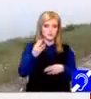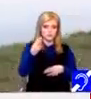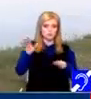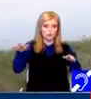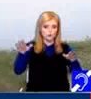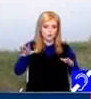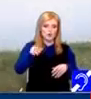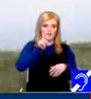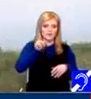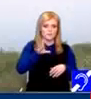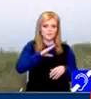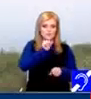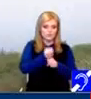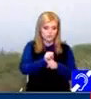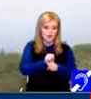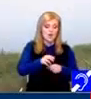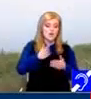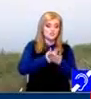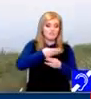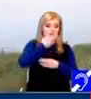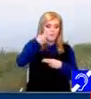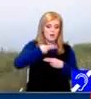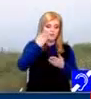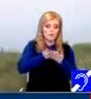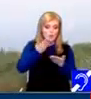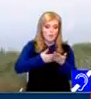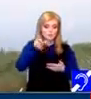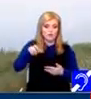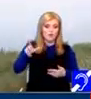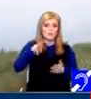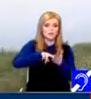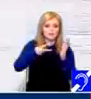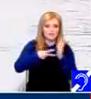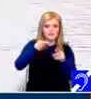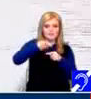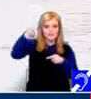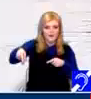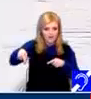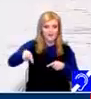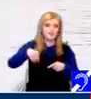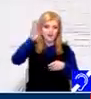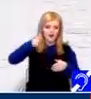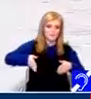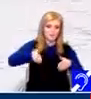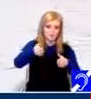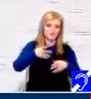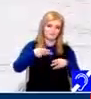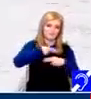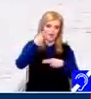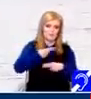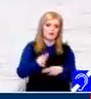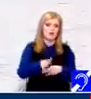și Soroca a fost suspendată. Serviciul Vamal recomandă persoanelor care și-au planificat traversarea frontiere prin aceste două posturi